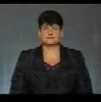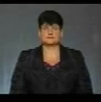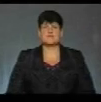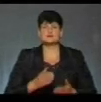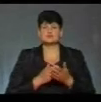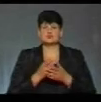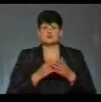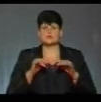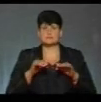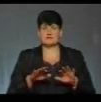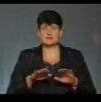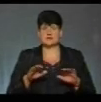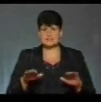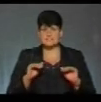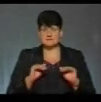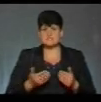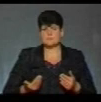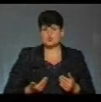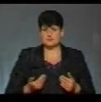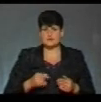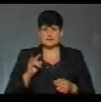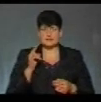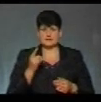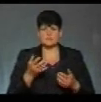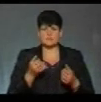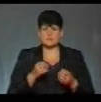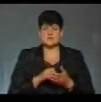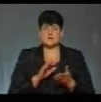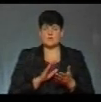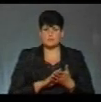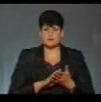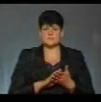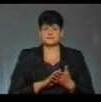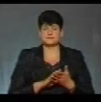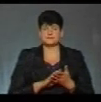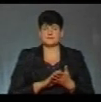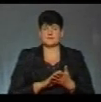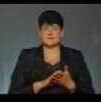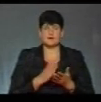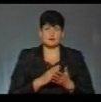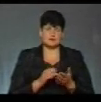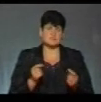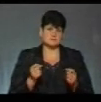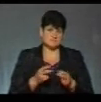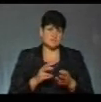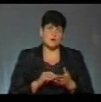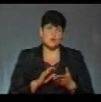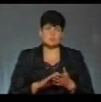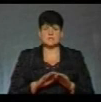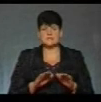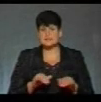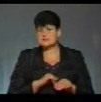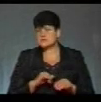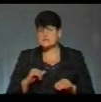Службою у справах дітей за місцем проживання дитини вона береться на облік. Є відповідний облік таких дітей, які